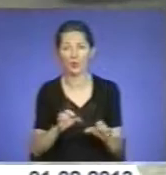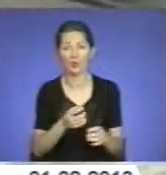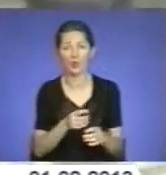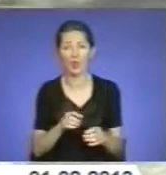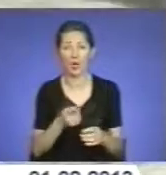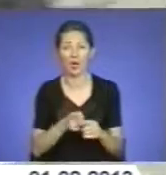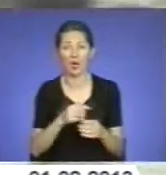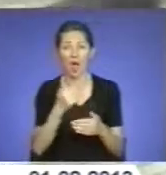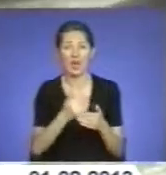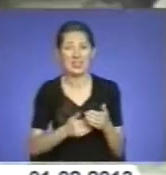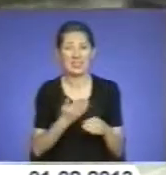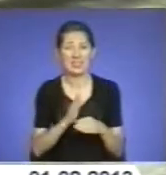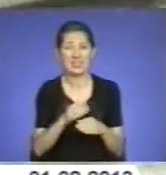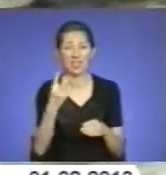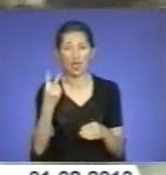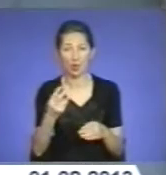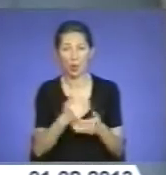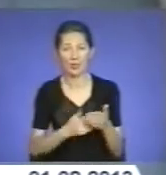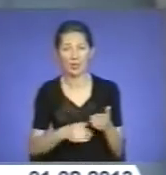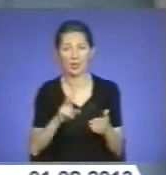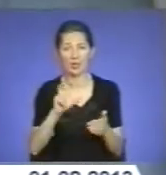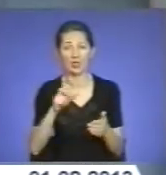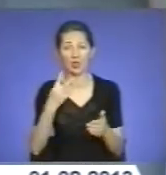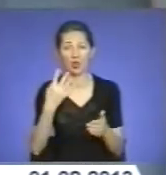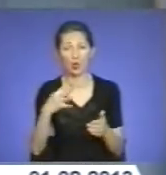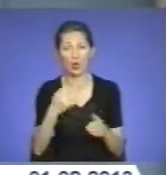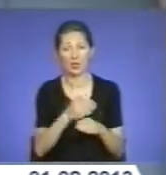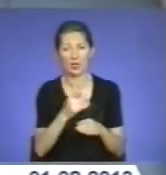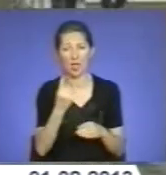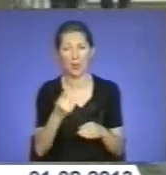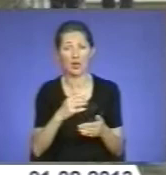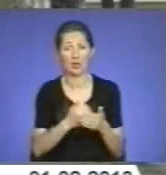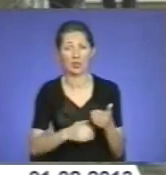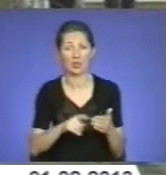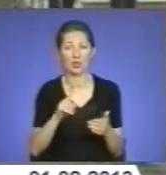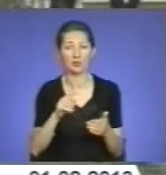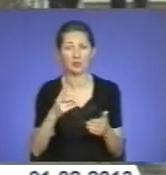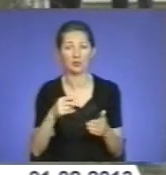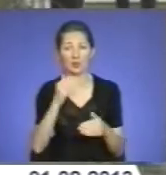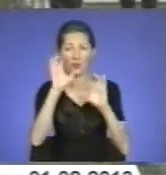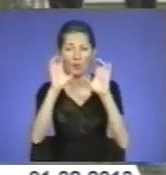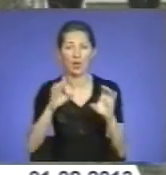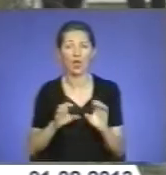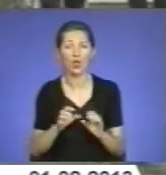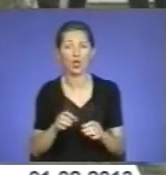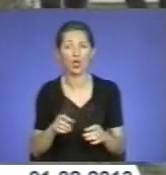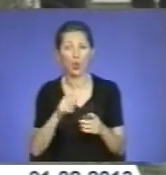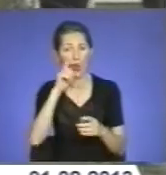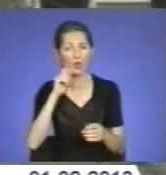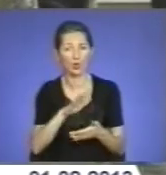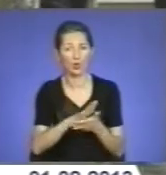частиною 2 статті 342 та частиною 1 статті 296 Кримінального кодексу України. Триває